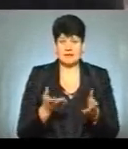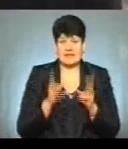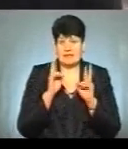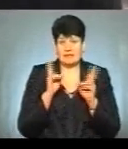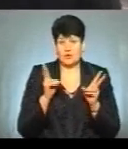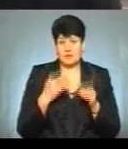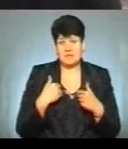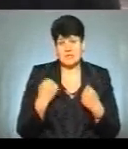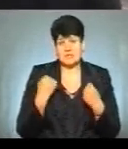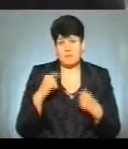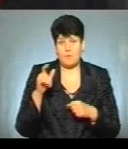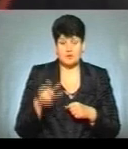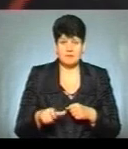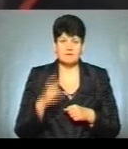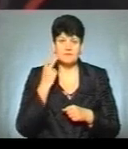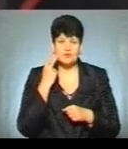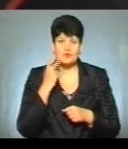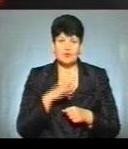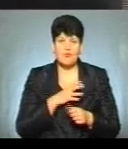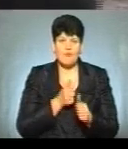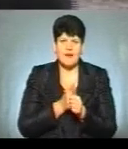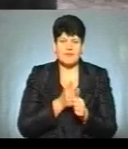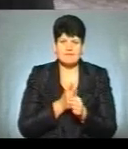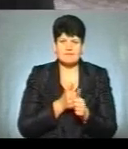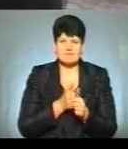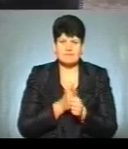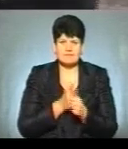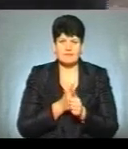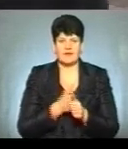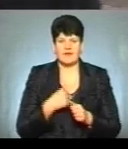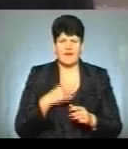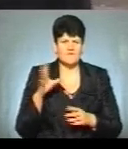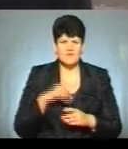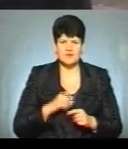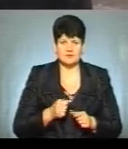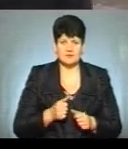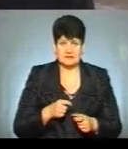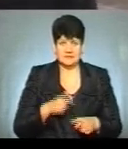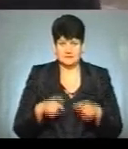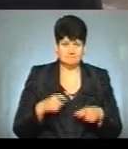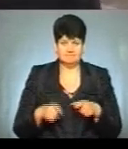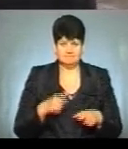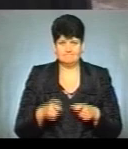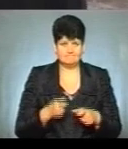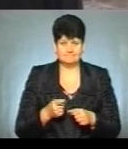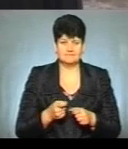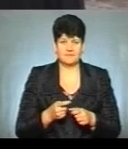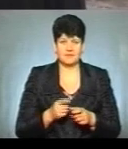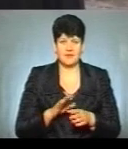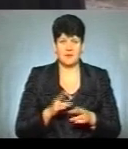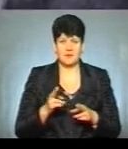якийсь невідомий мені спортсмен, і він постійно був у мене на п'ятках, тому я всю дистанцію біг в тонусі,